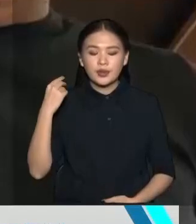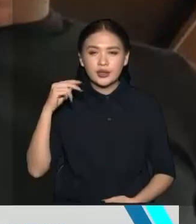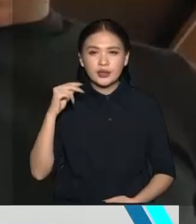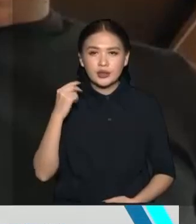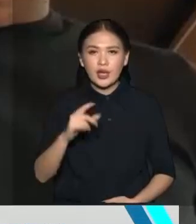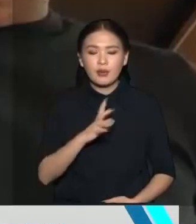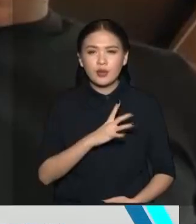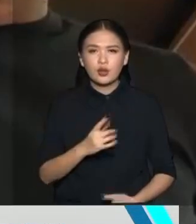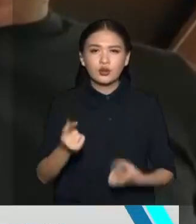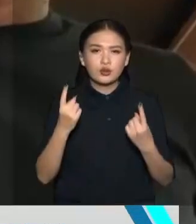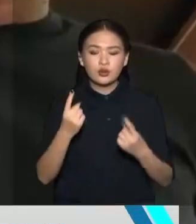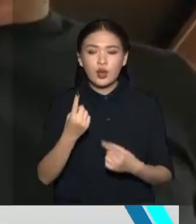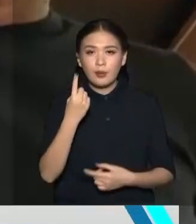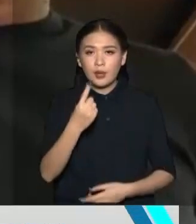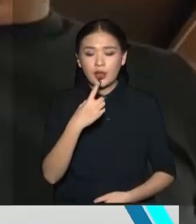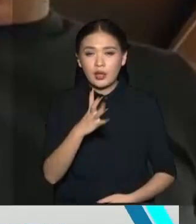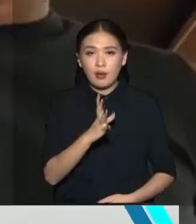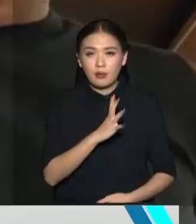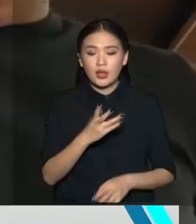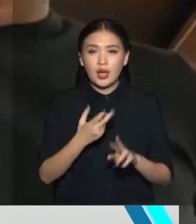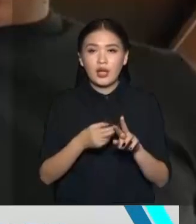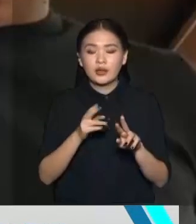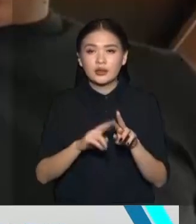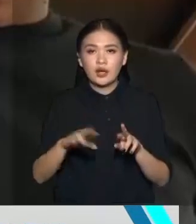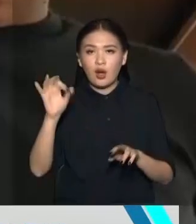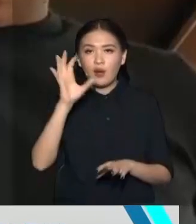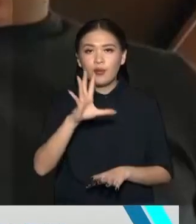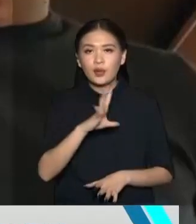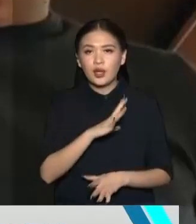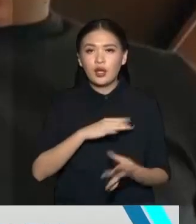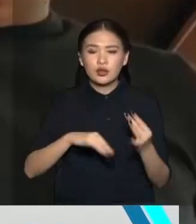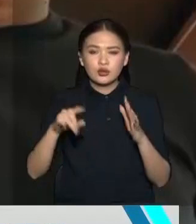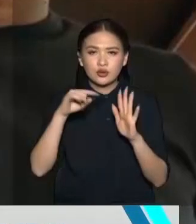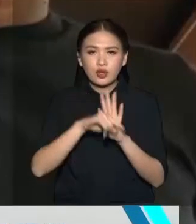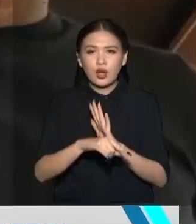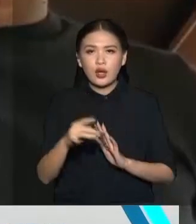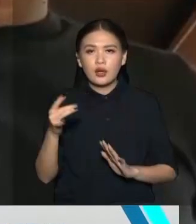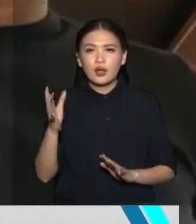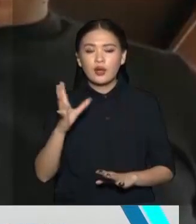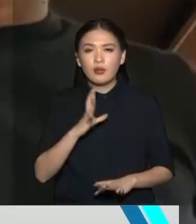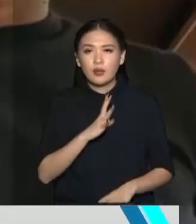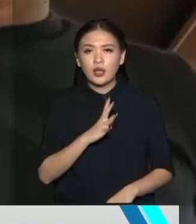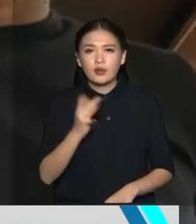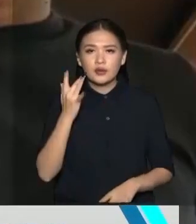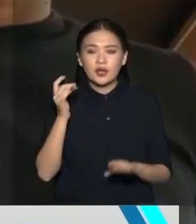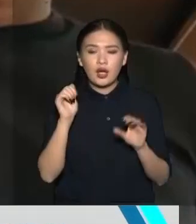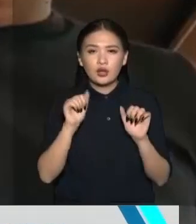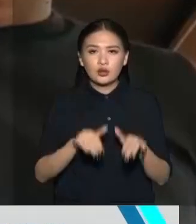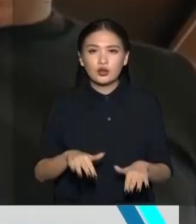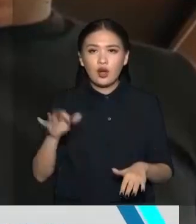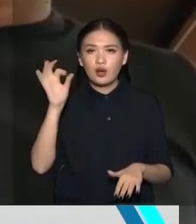президенттердің бірі дедіңіз. Енді Эммануэль Макрон мырзаның көптеген саяси шиеленістердің арасында жүретін және соны шешуге